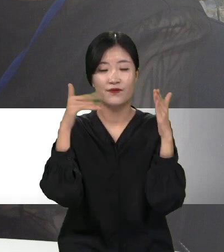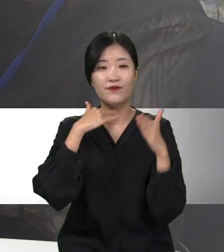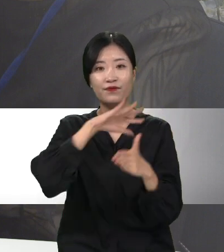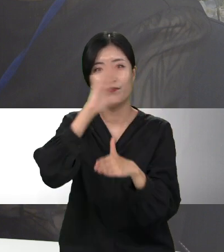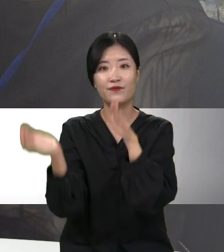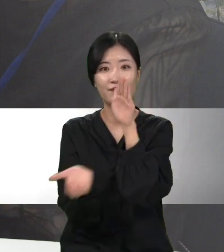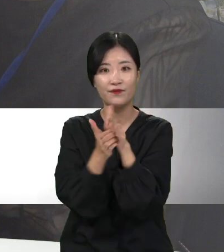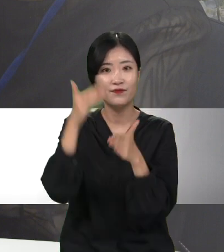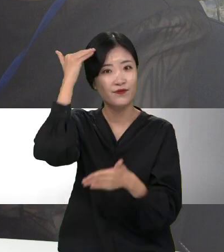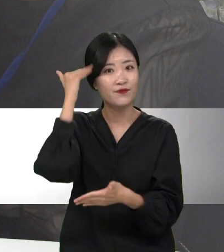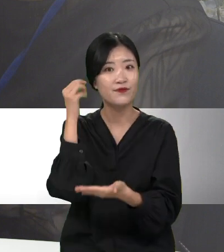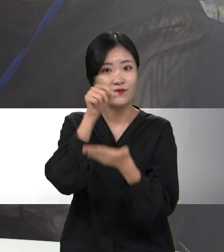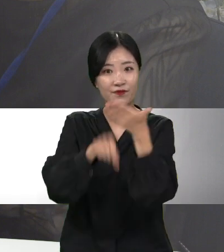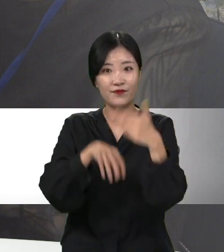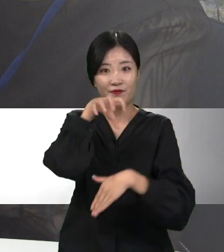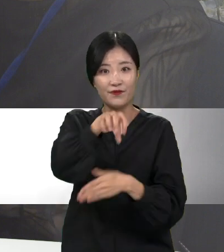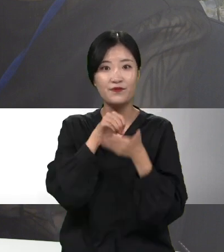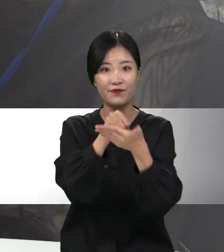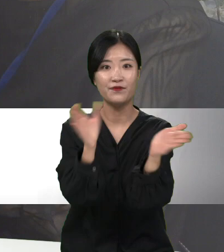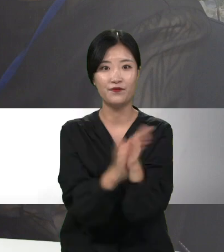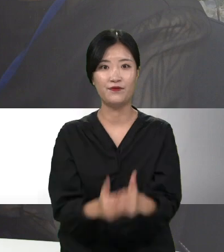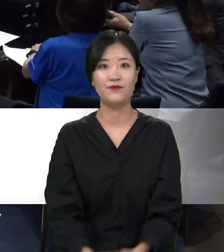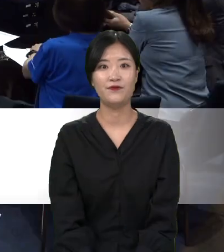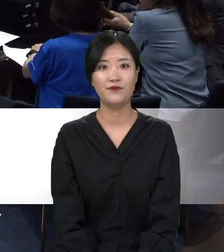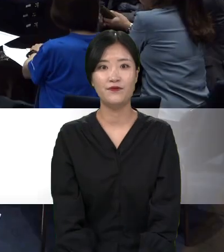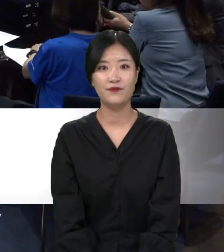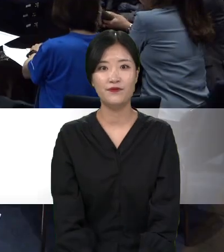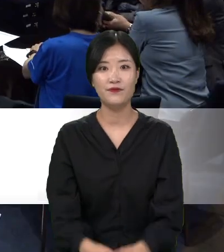경기 대회 로 한국 기록원 에 등재되었습니다